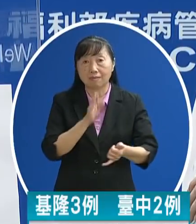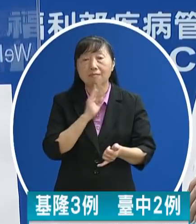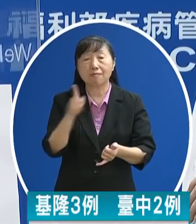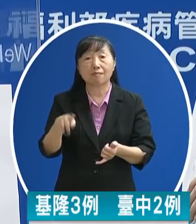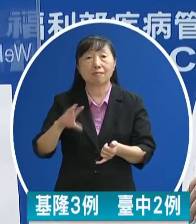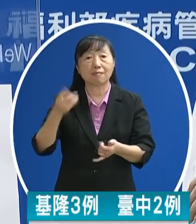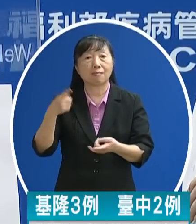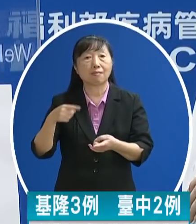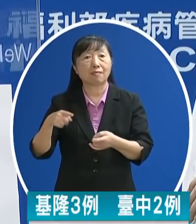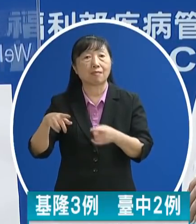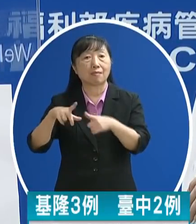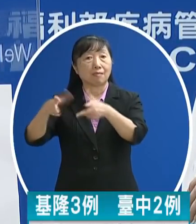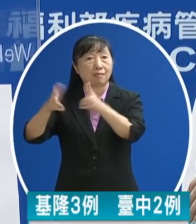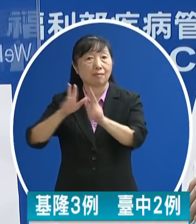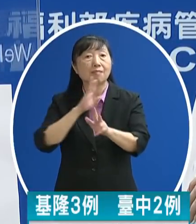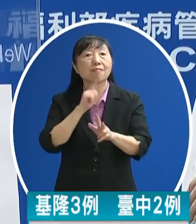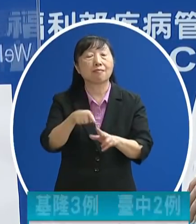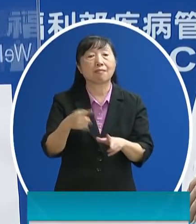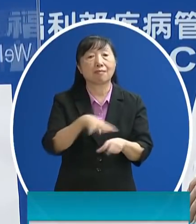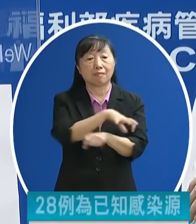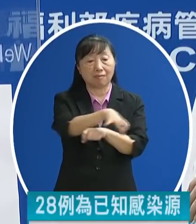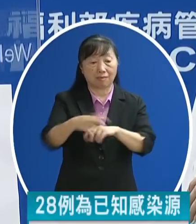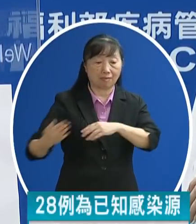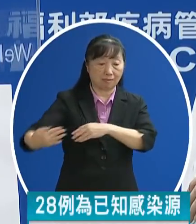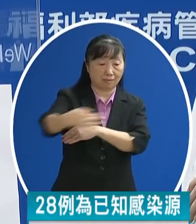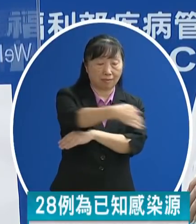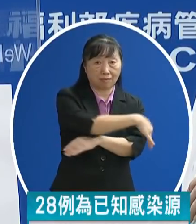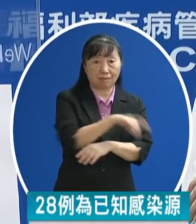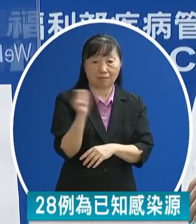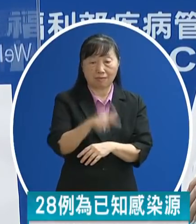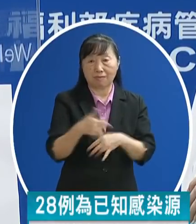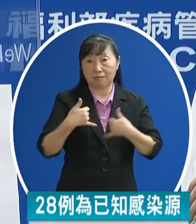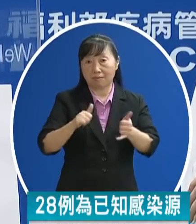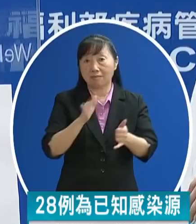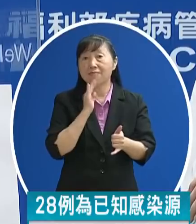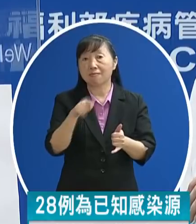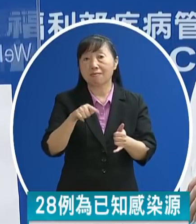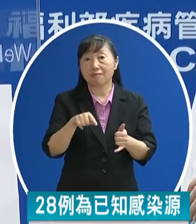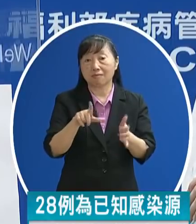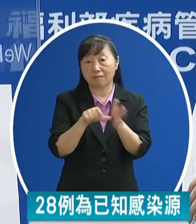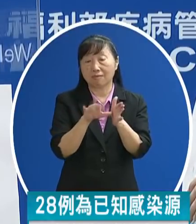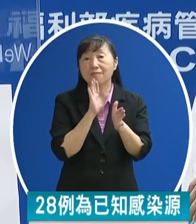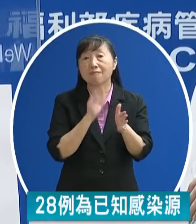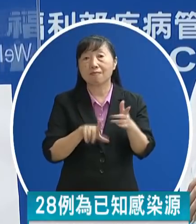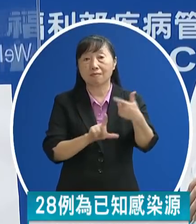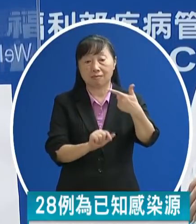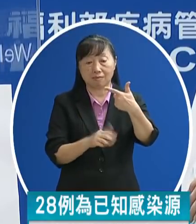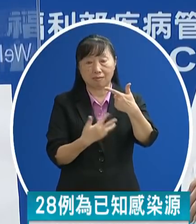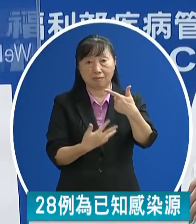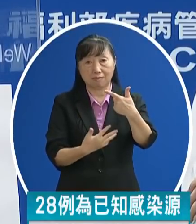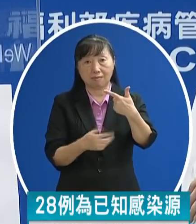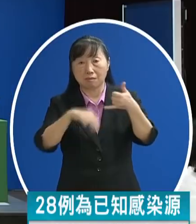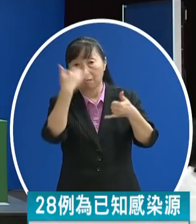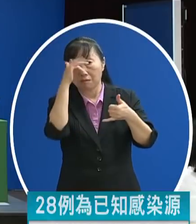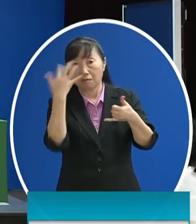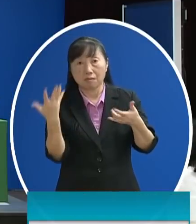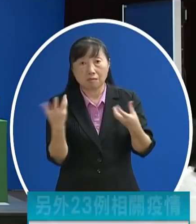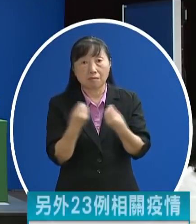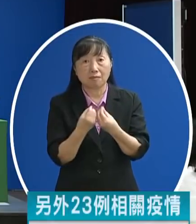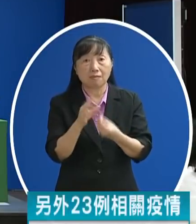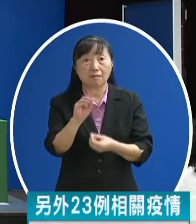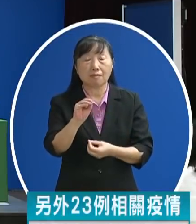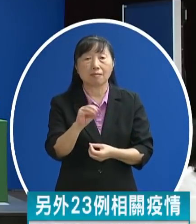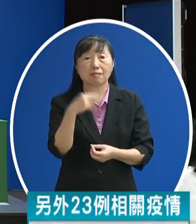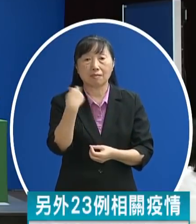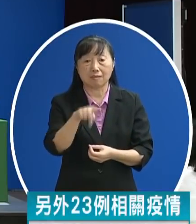翠大桥，西至黄河快速道路，那框列的时间是从6月8号到7月1号。 爆发这